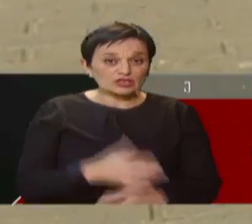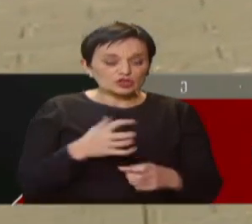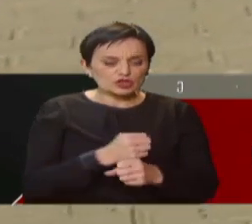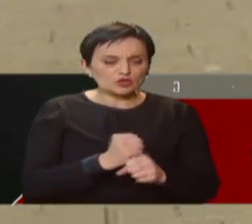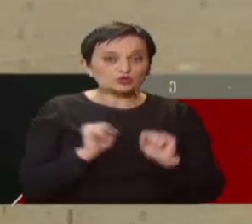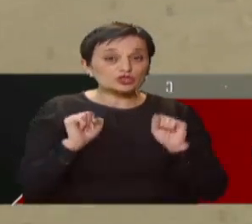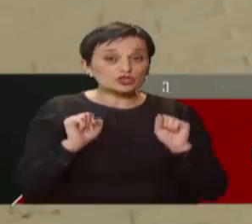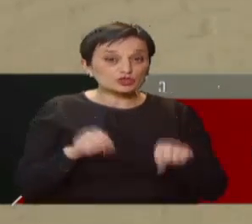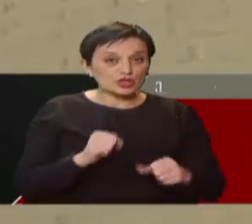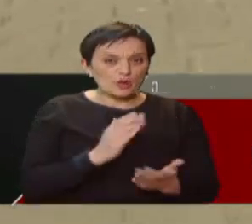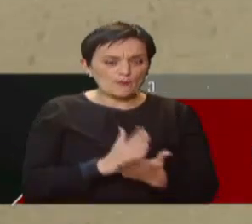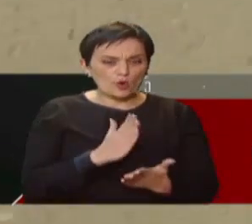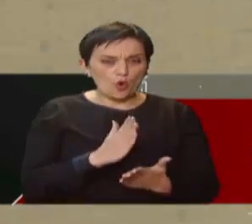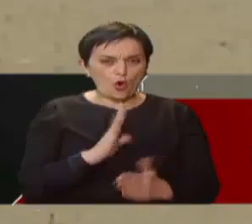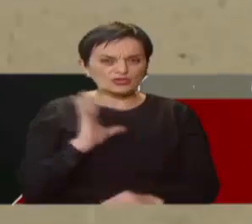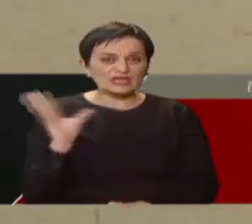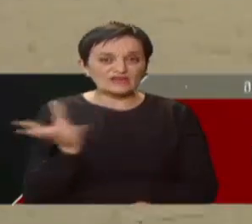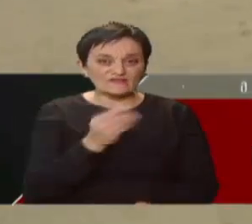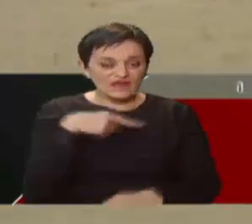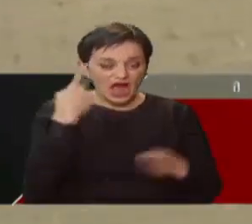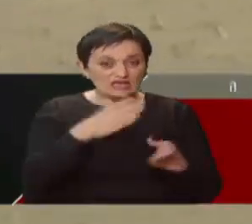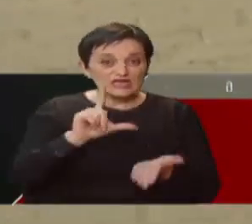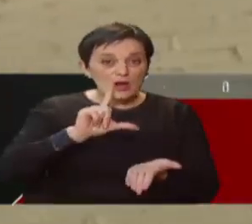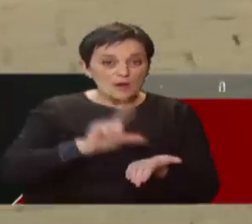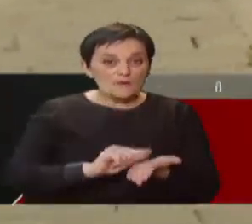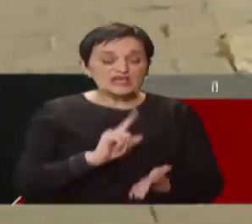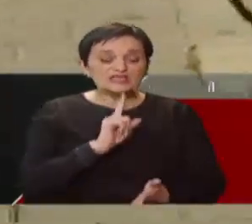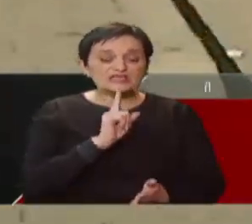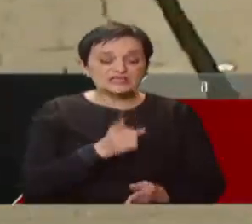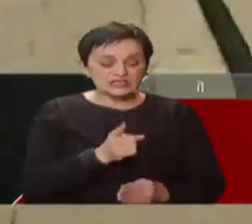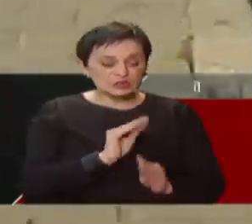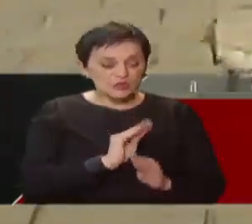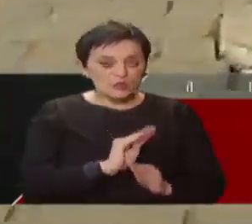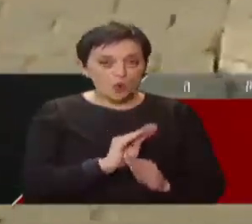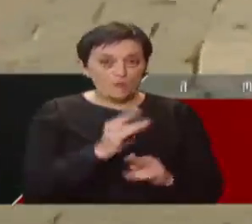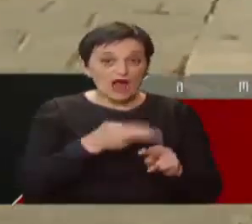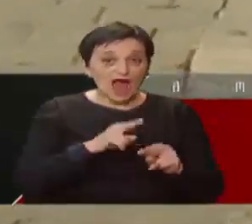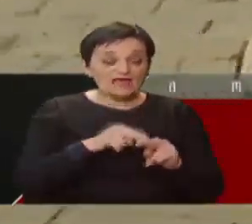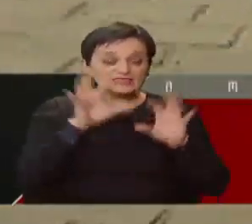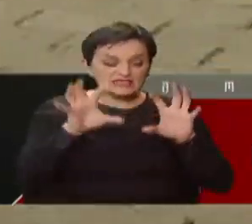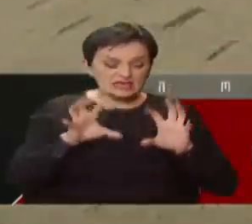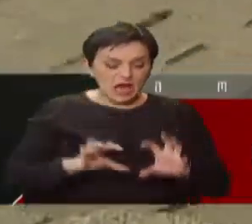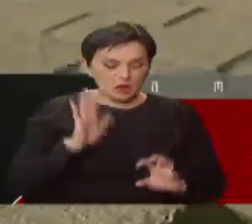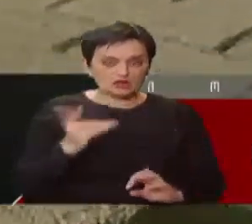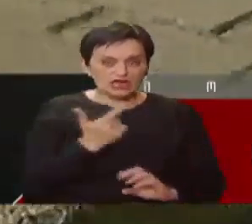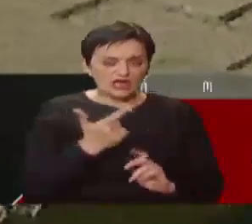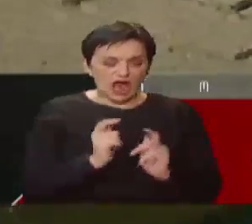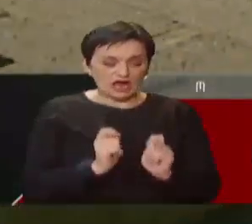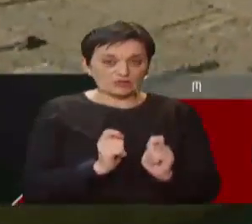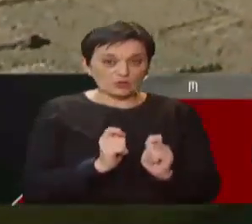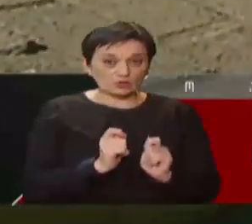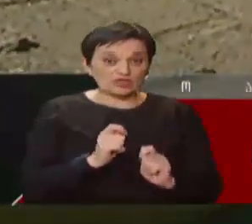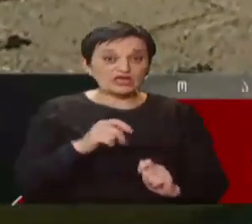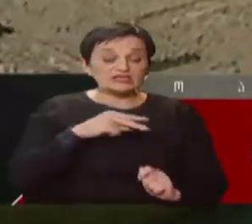Șezgudul și șezgudul blobism conec, velap și spensia covățului urat moimat ebada esc anonitic neba garantire bole. Sacanom